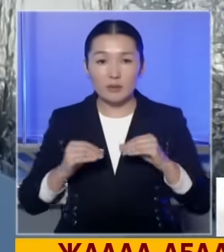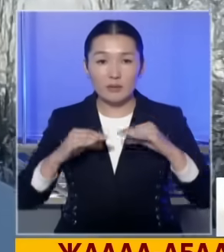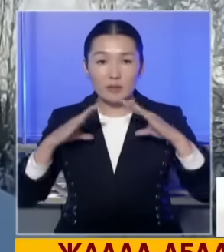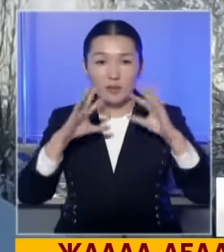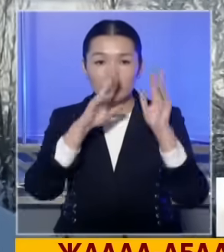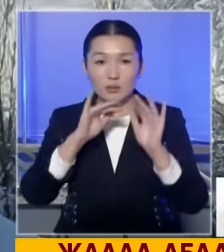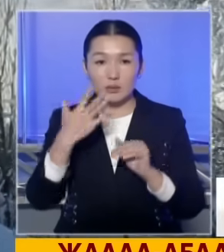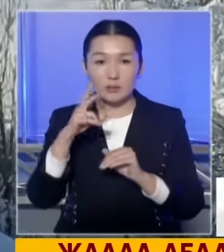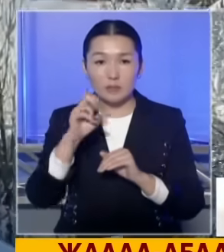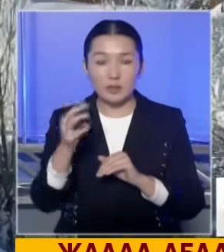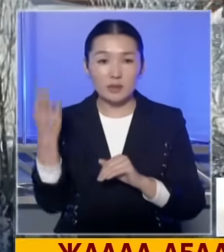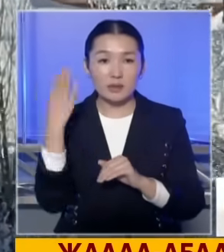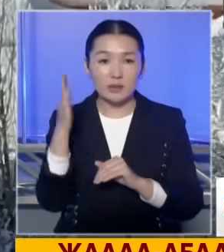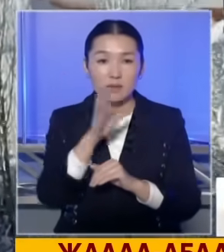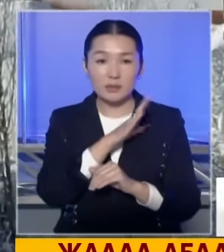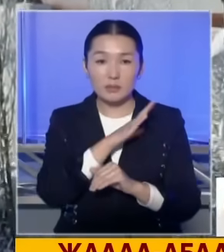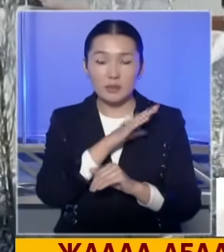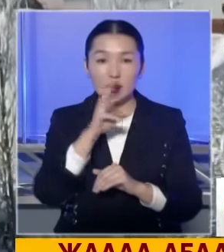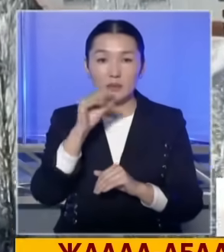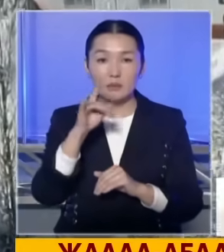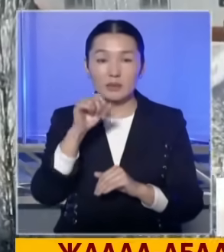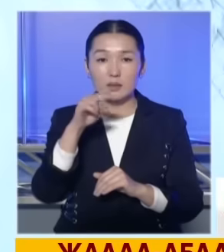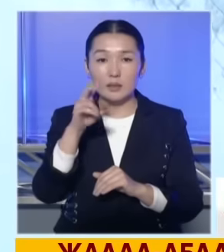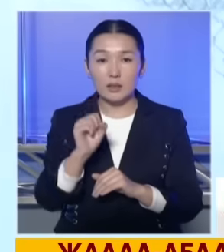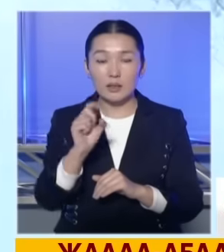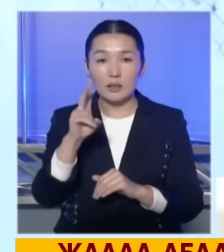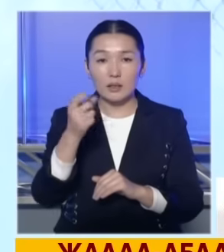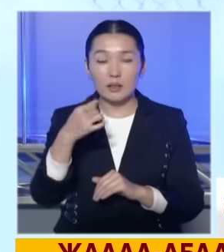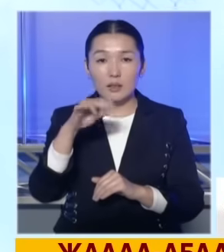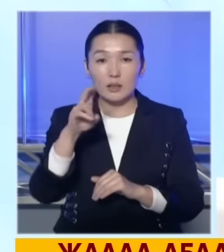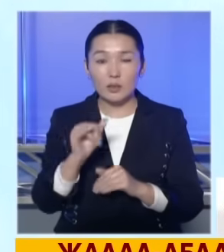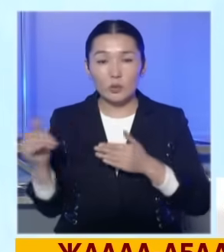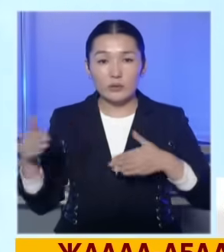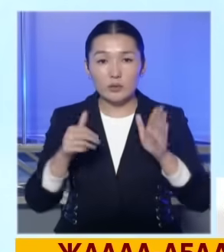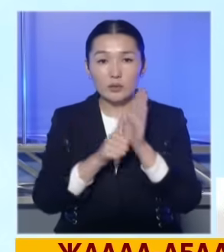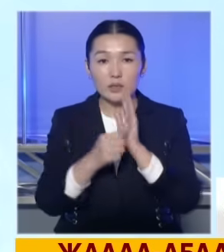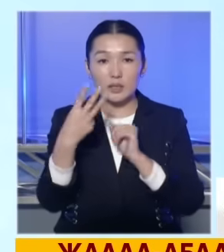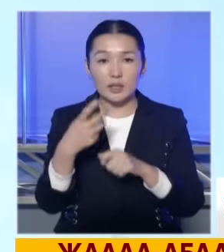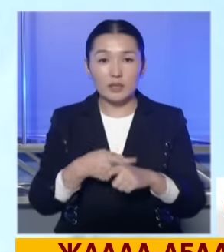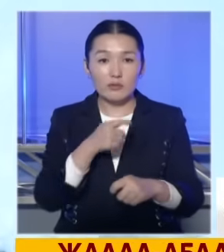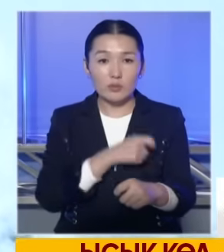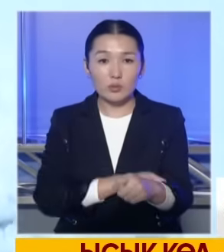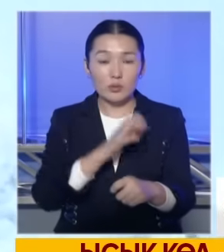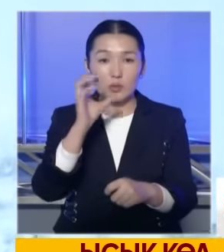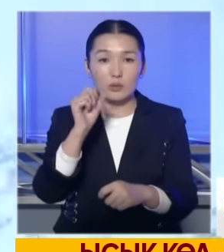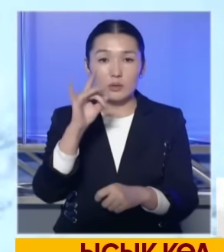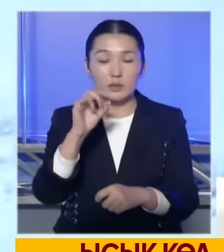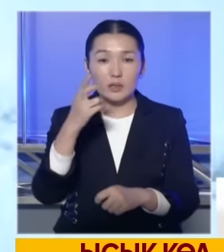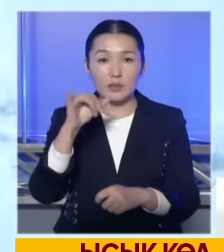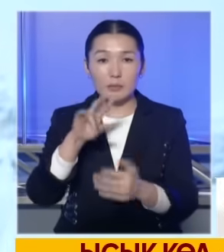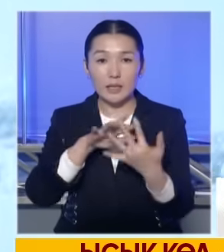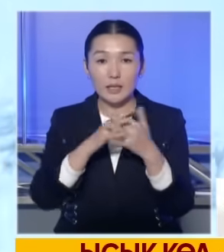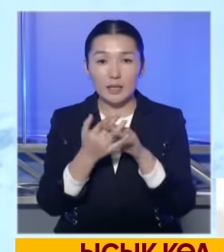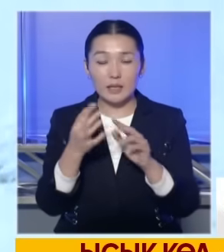жыл мурда катталган. Бул жер Мырзаке Каракулжа Алайку унаа жолунун 63-чү чакырымы тагыраагы Сары Бей айылы.